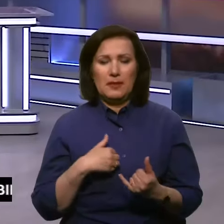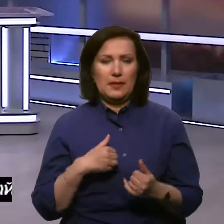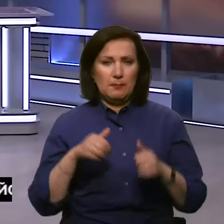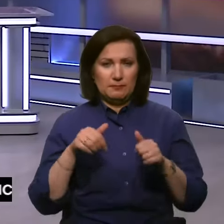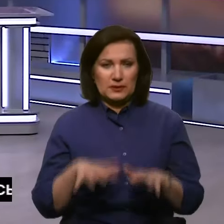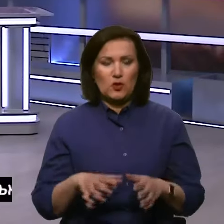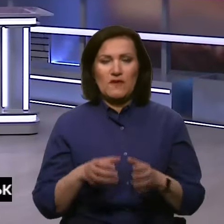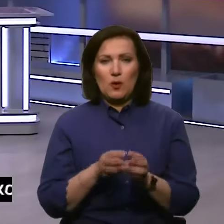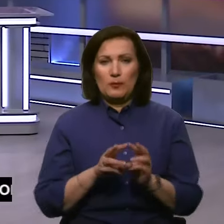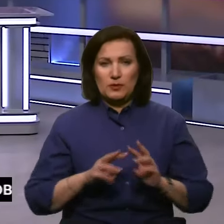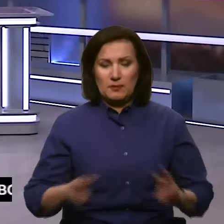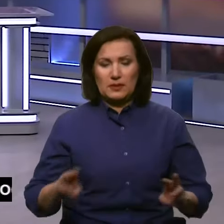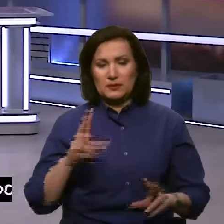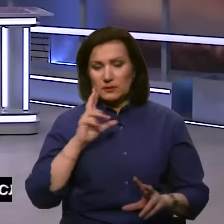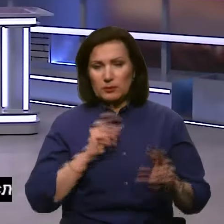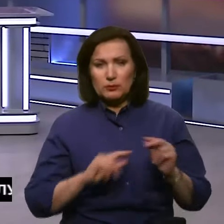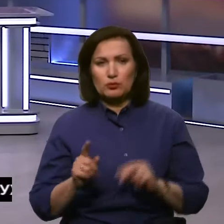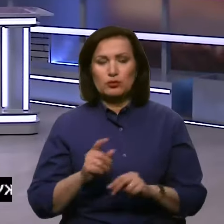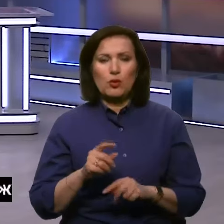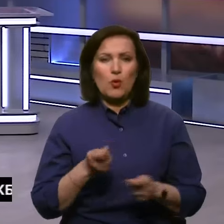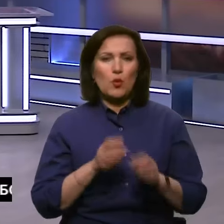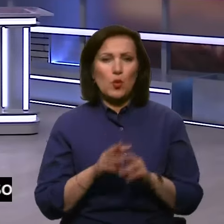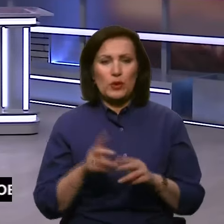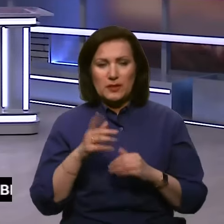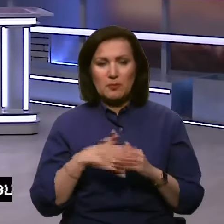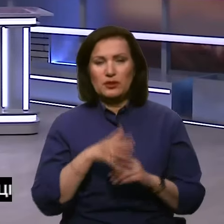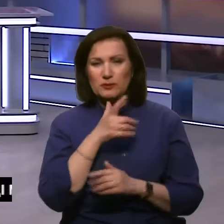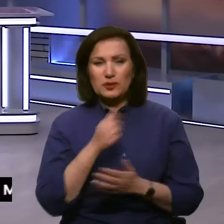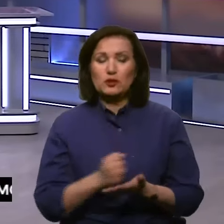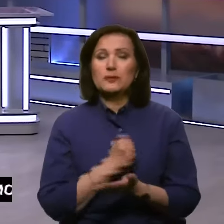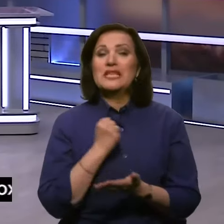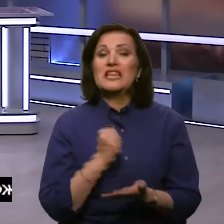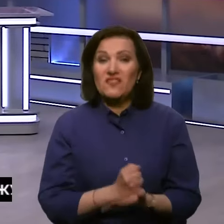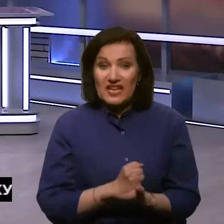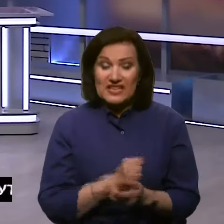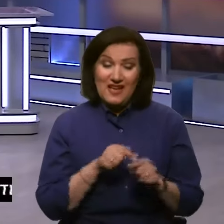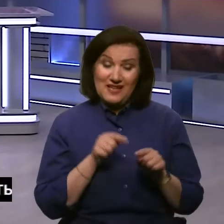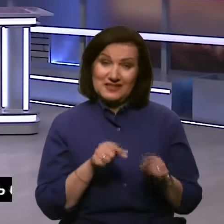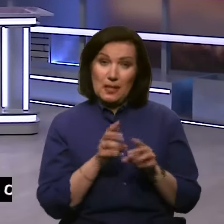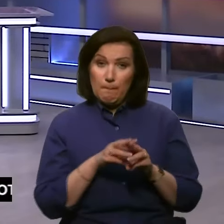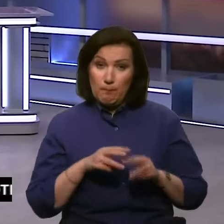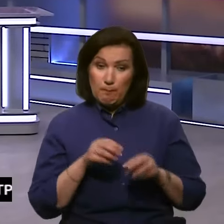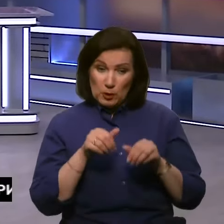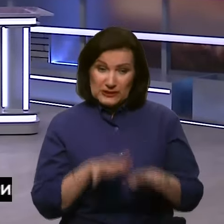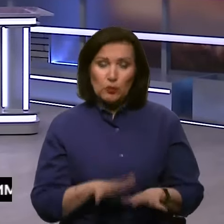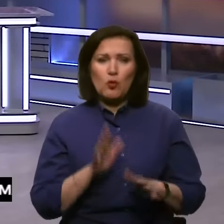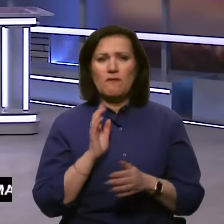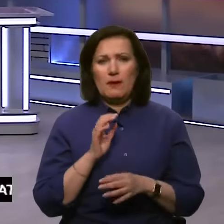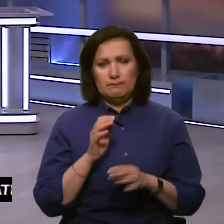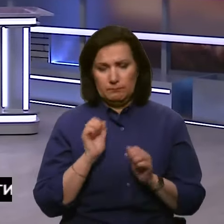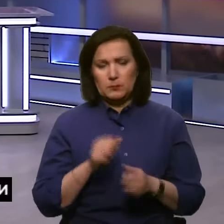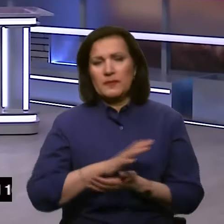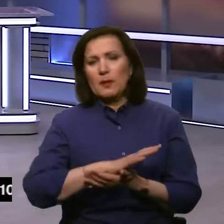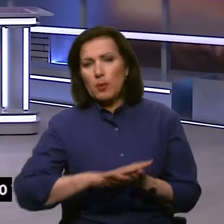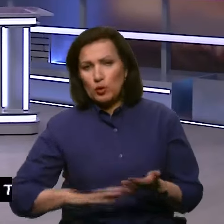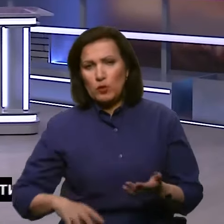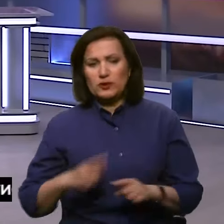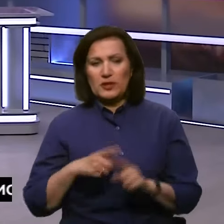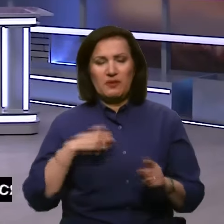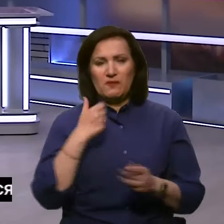постанову Кабінету міністрів і сподіваємося, що уряд найближчим часом її затвердить. І ця постанова якраз дозволить продовжити ще на